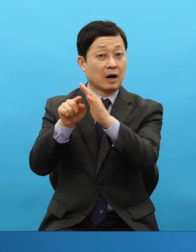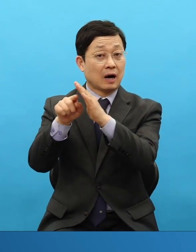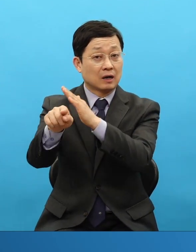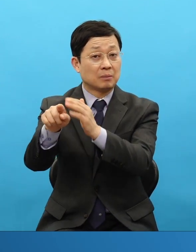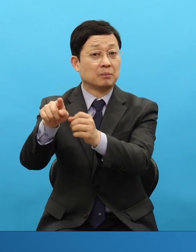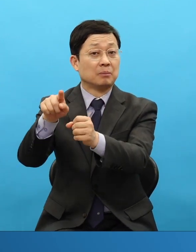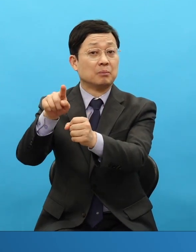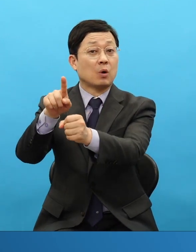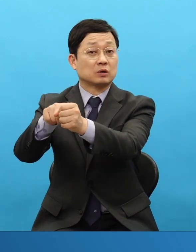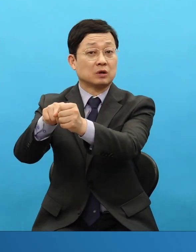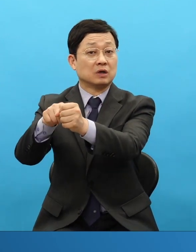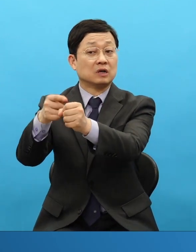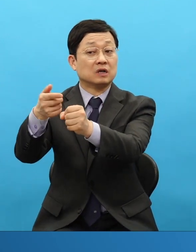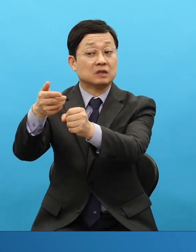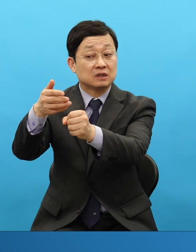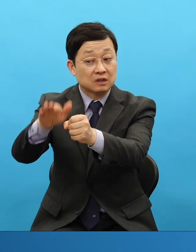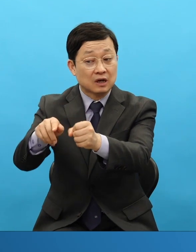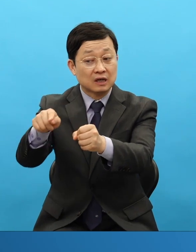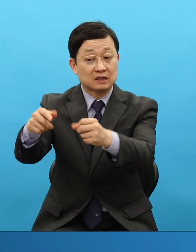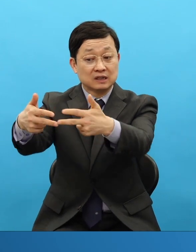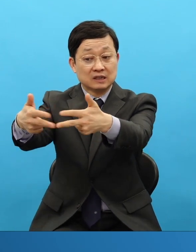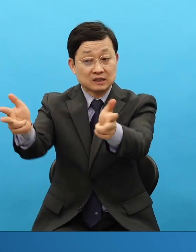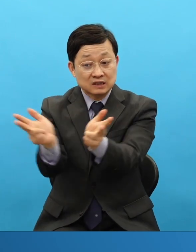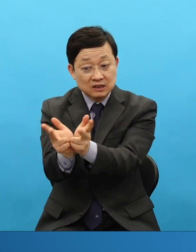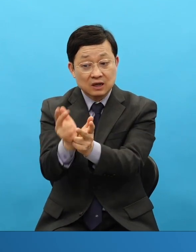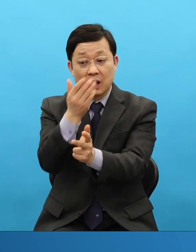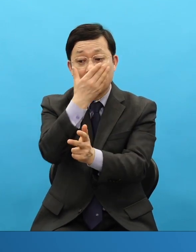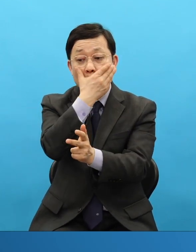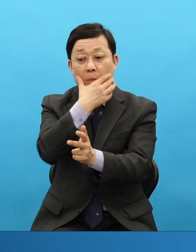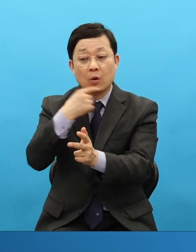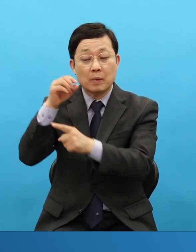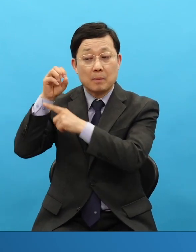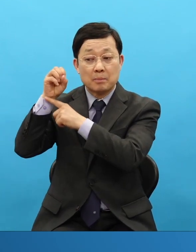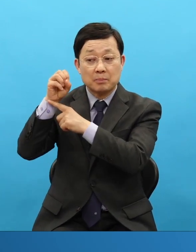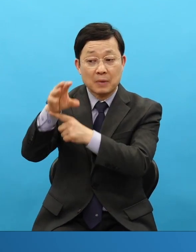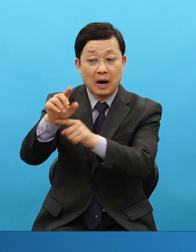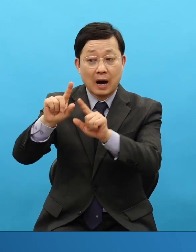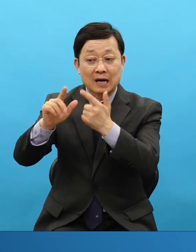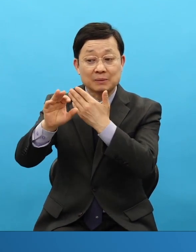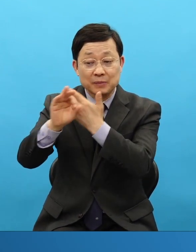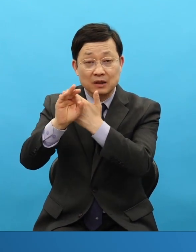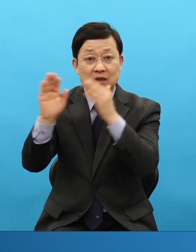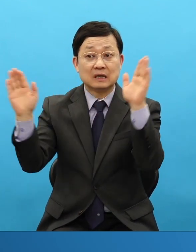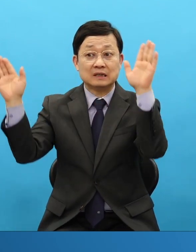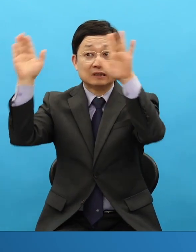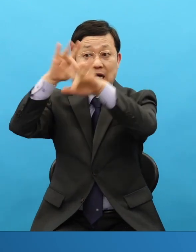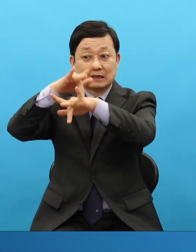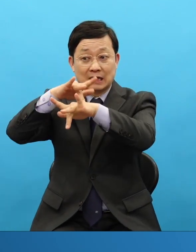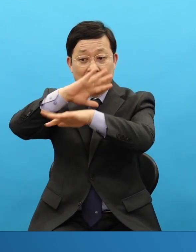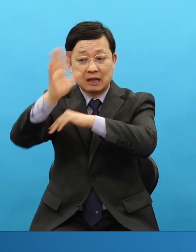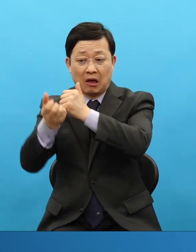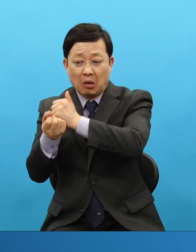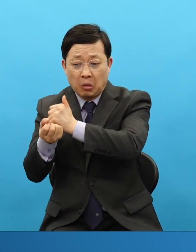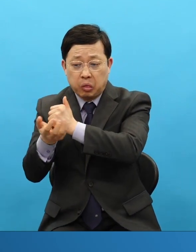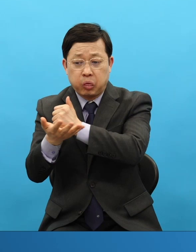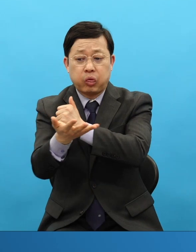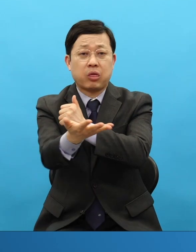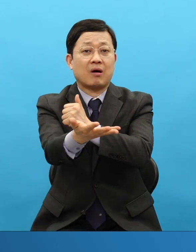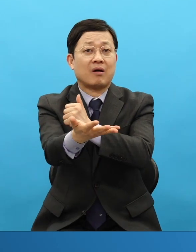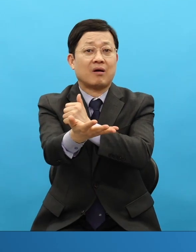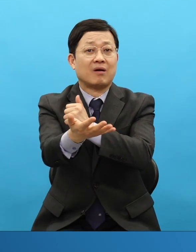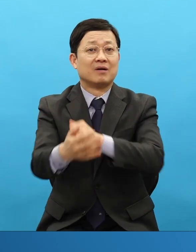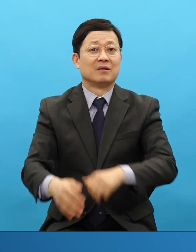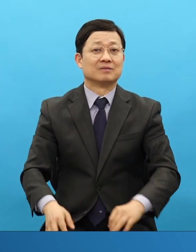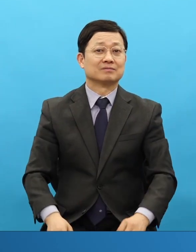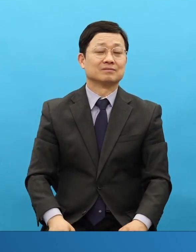missions. 그러나 그 지역에 빛을 발하지 않으면은 거기는 흑암이 전 세계로 번져요. But if you don't share the gospel